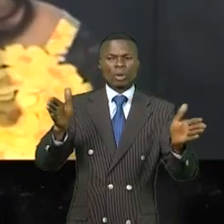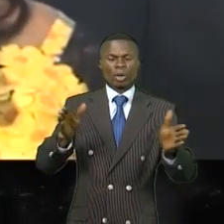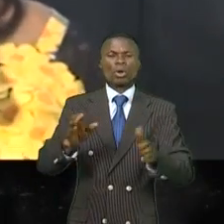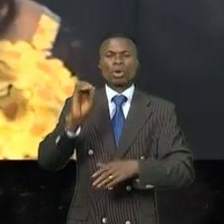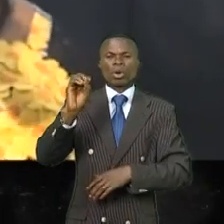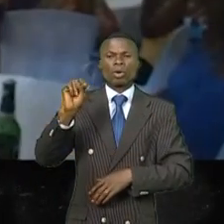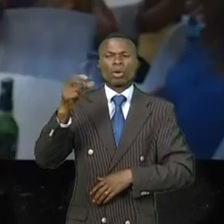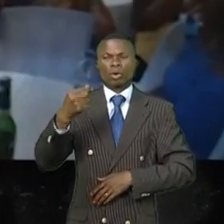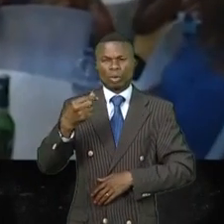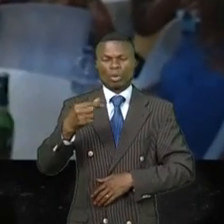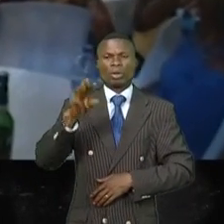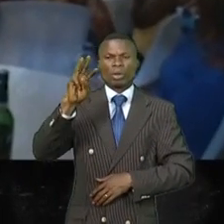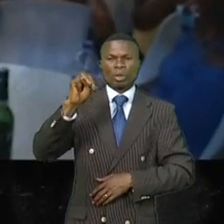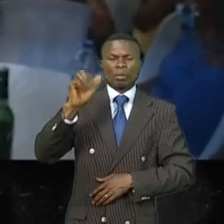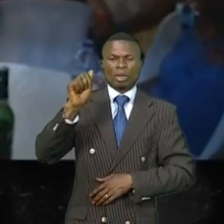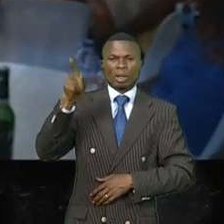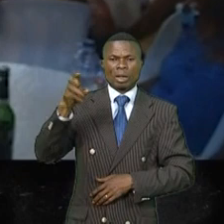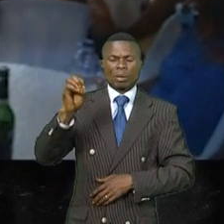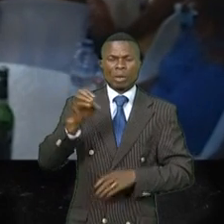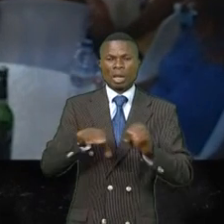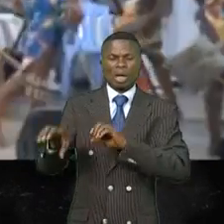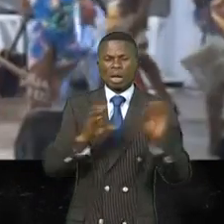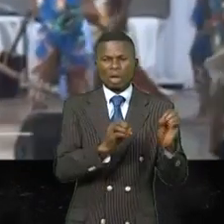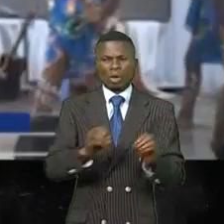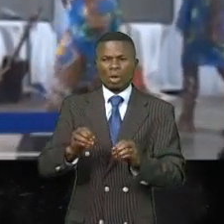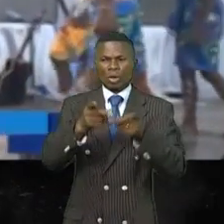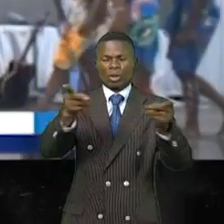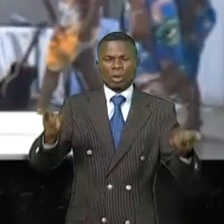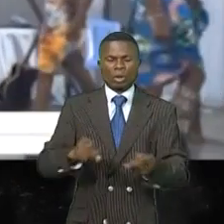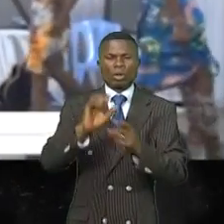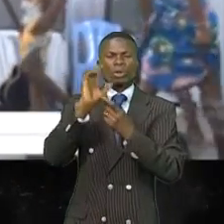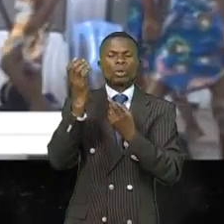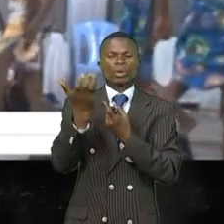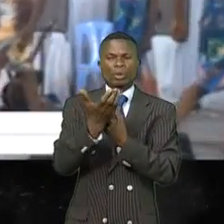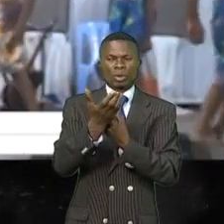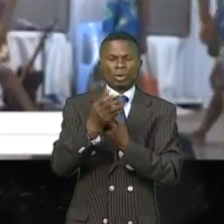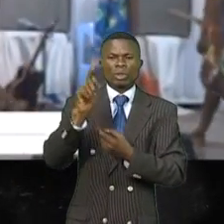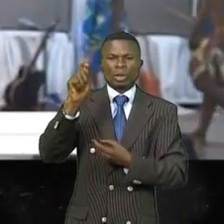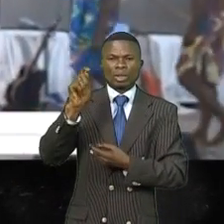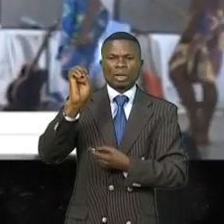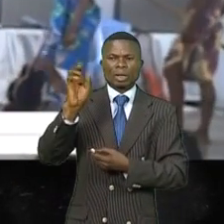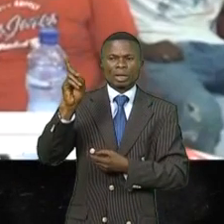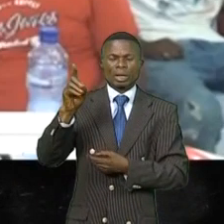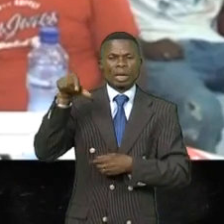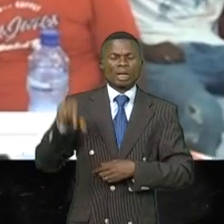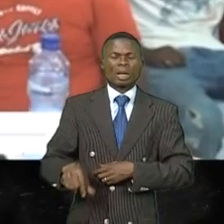l'ASBEL Mapendano, cérémonie organisée dans l'enceinte du centre culturel Tedika, au quartier 8 de la commune d'Enjili,